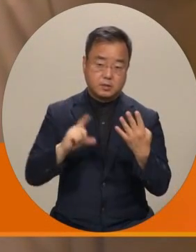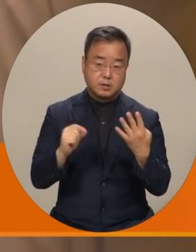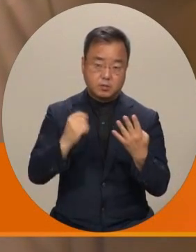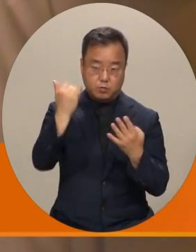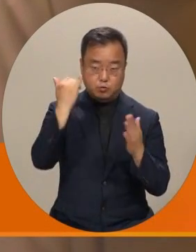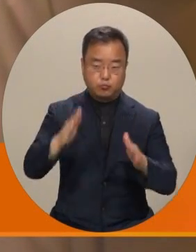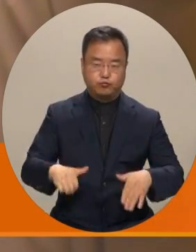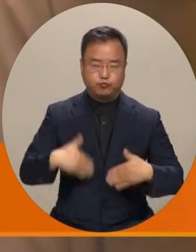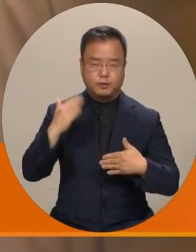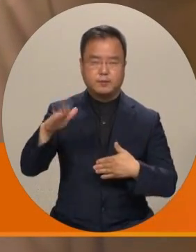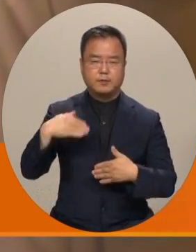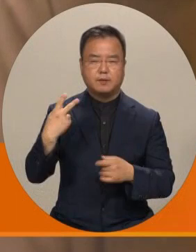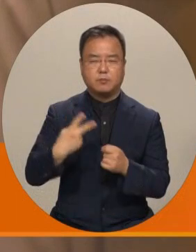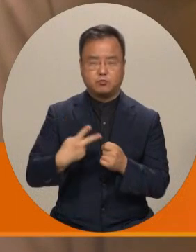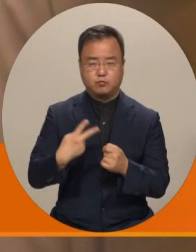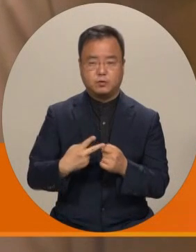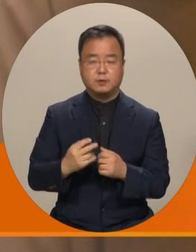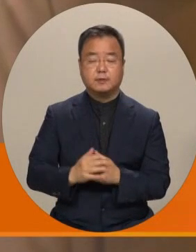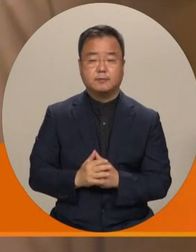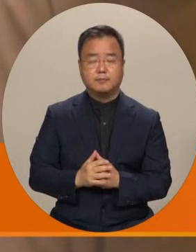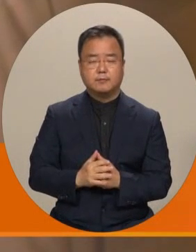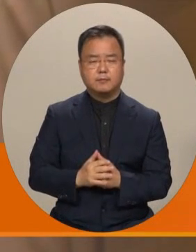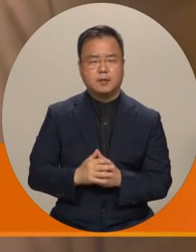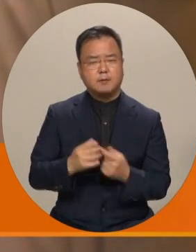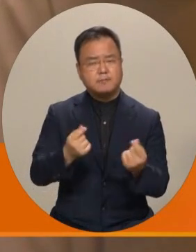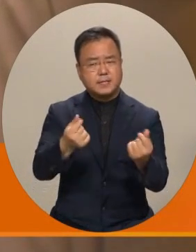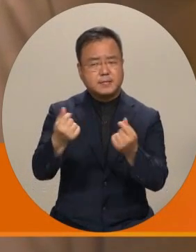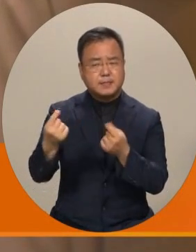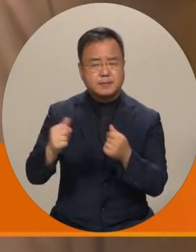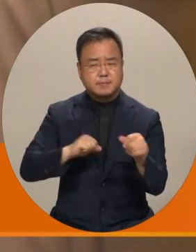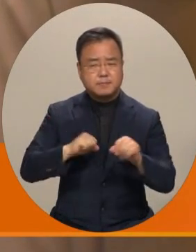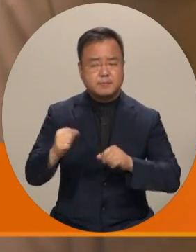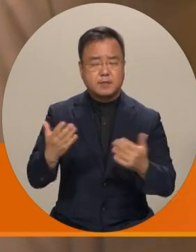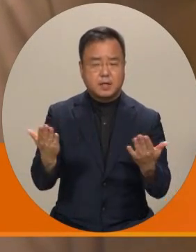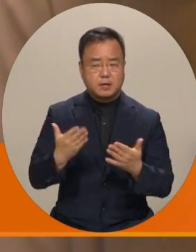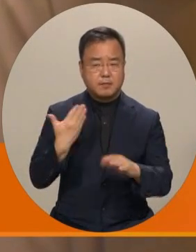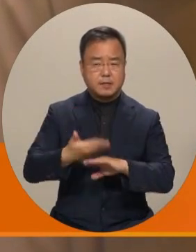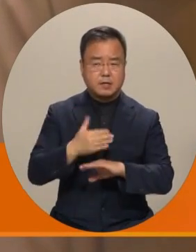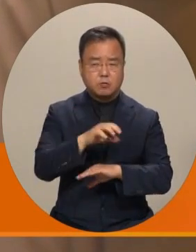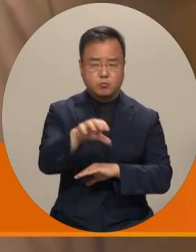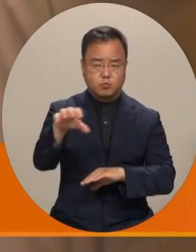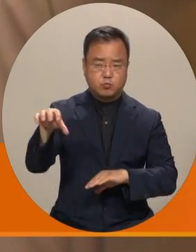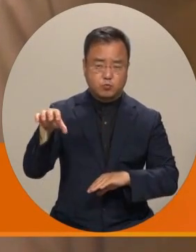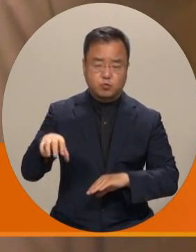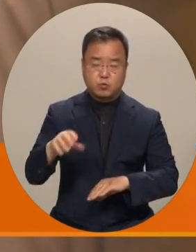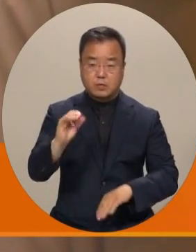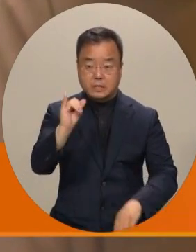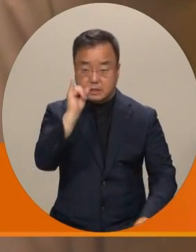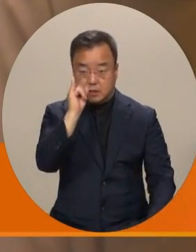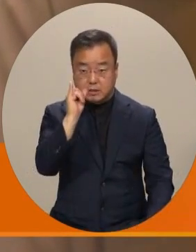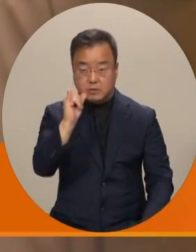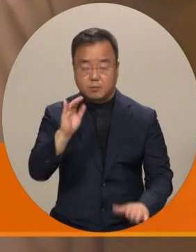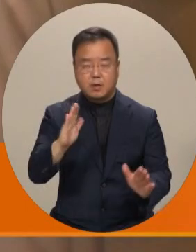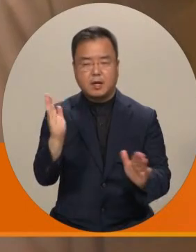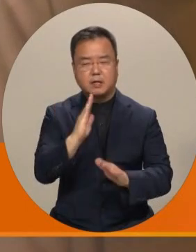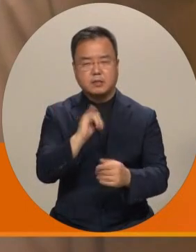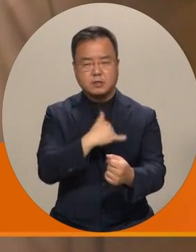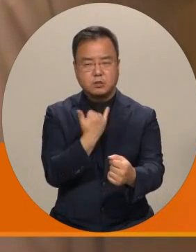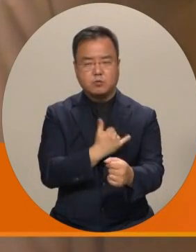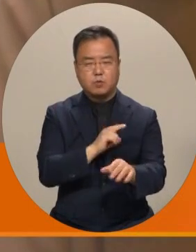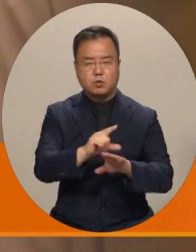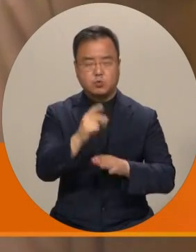이어 두 번째 사례입니다 비슷한 움직임이 다른 지역에서도 이어지고 있는데이 학생 인권 조례를 둘러싼